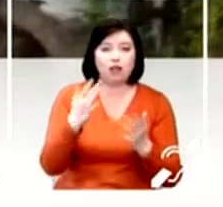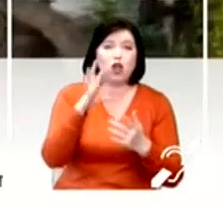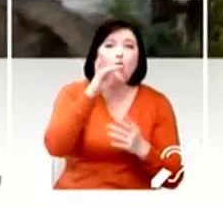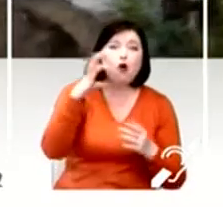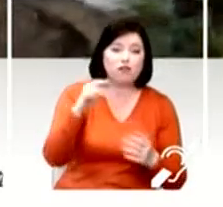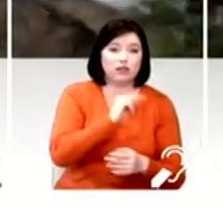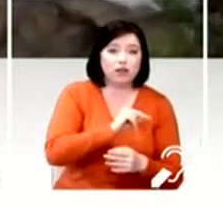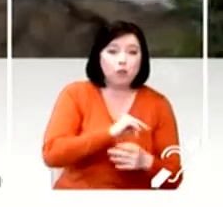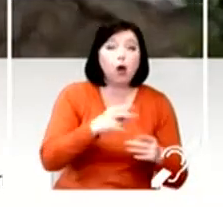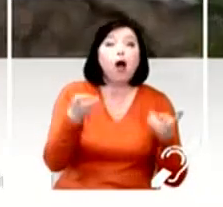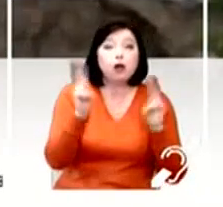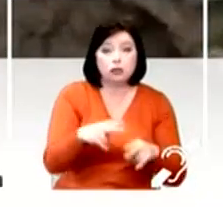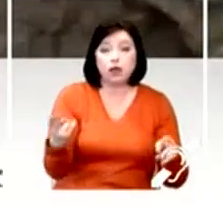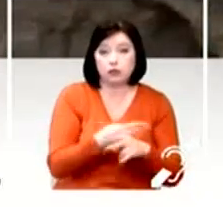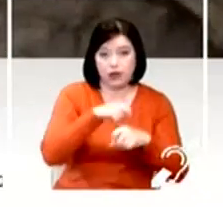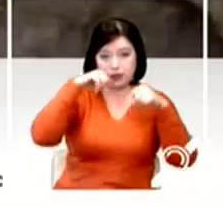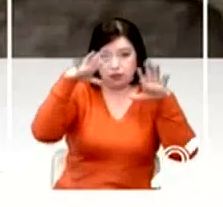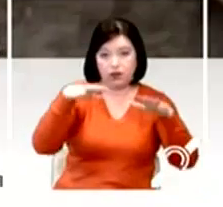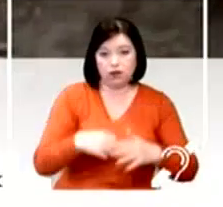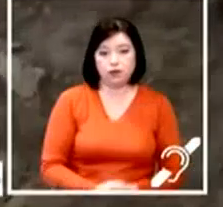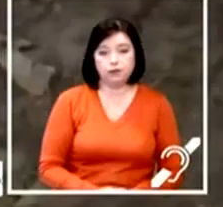birouri de afaceri au rămas fără electricitate.